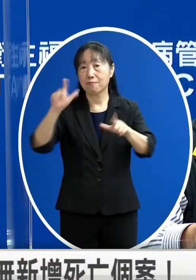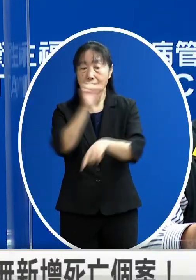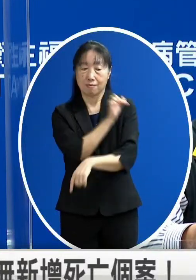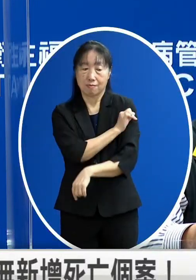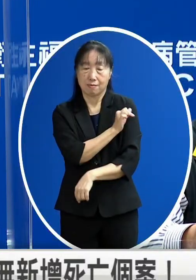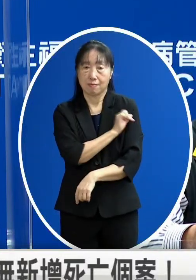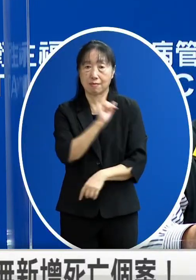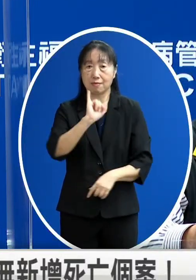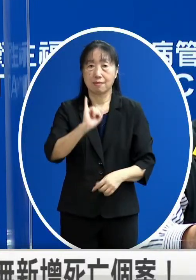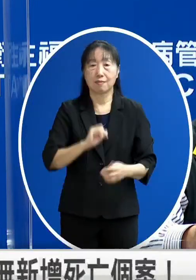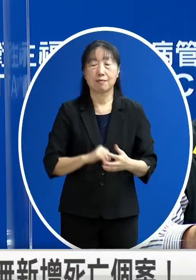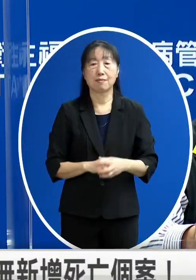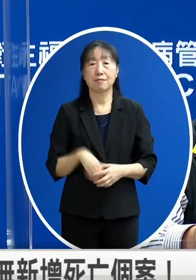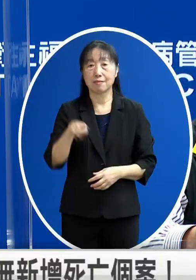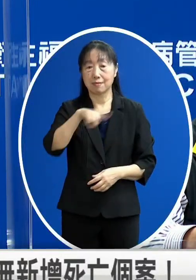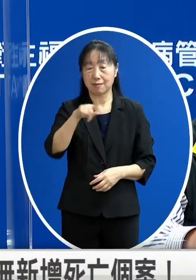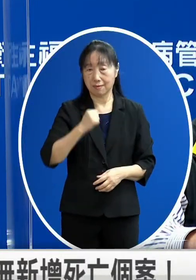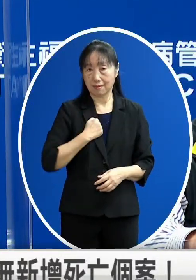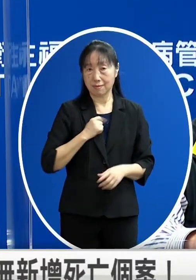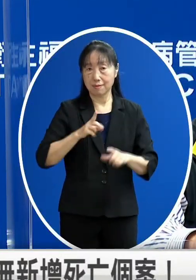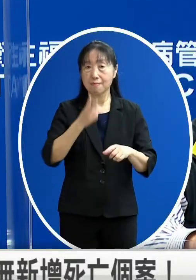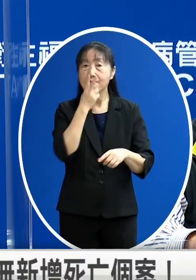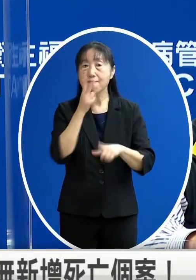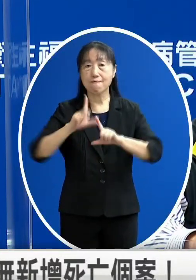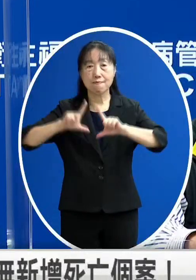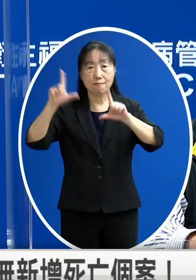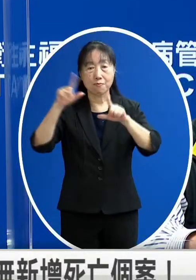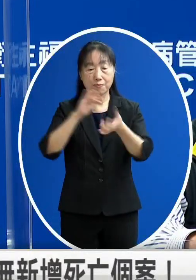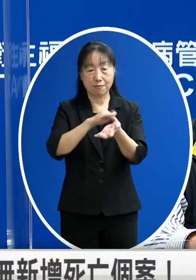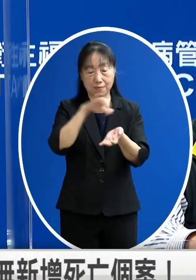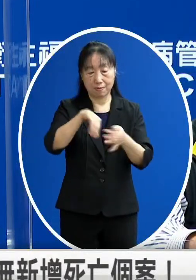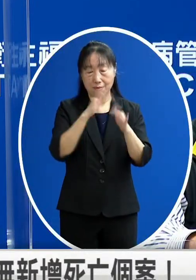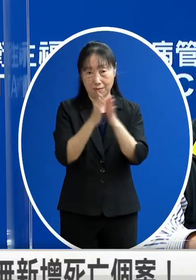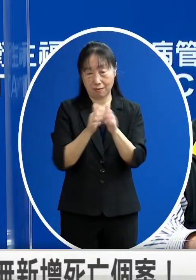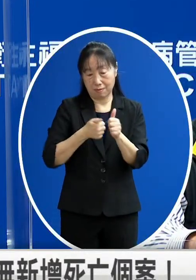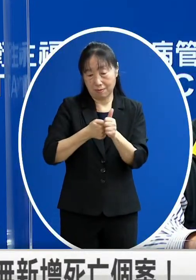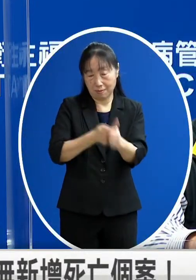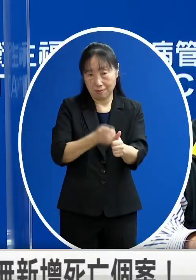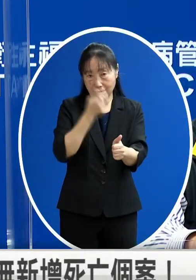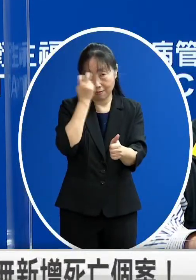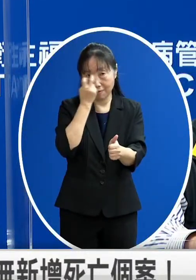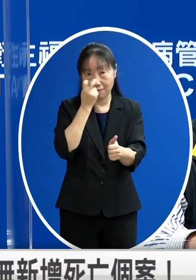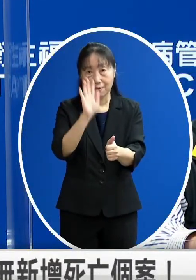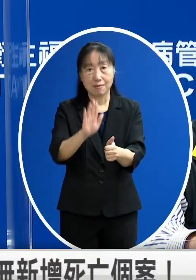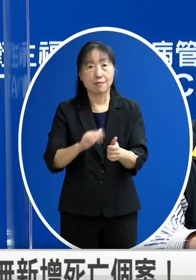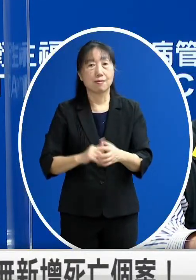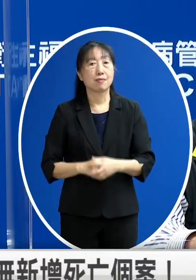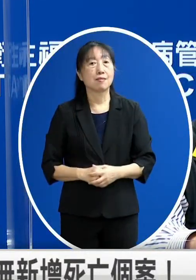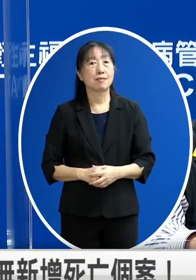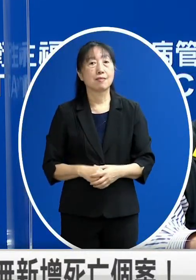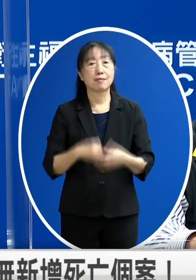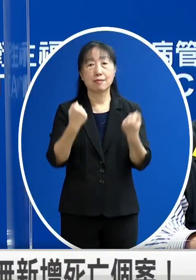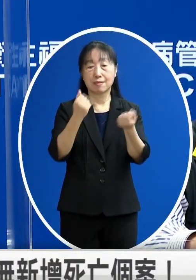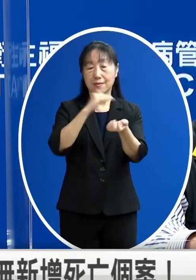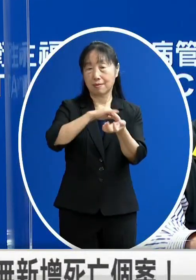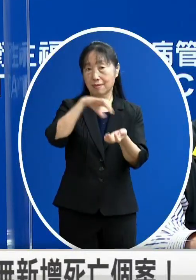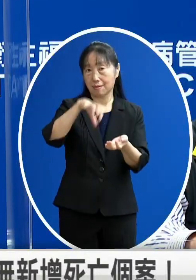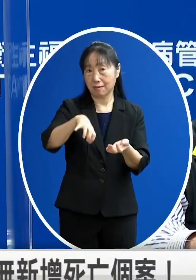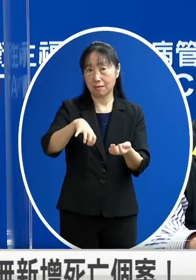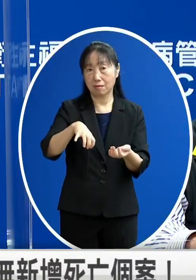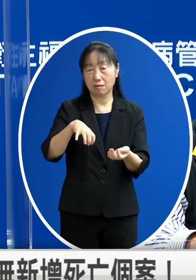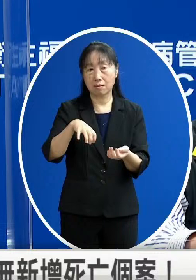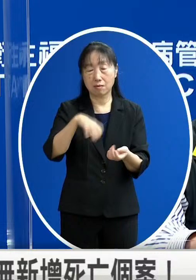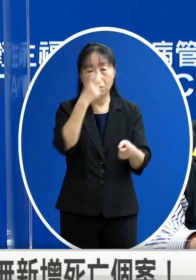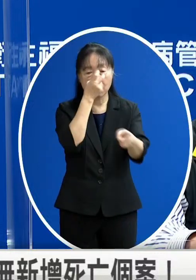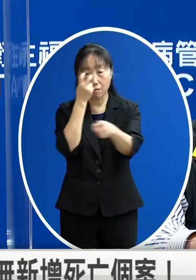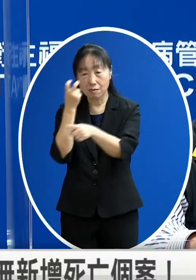护理师。大家知道亚东医院我们现在是密切在继续在追踪，不过在医院里面并没有